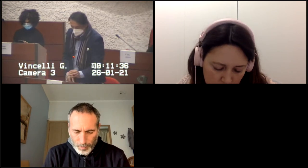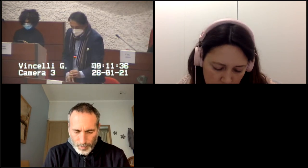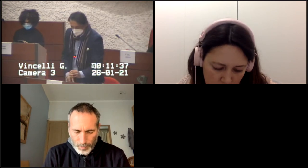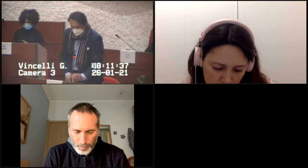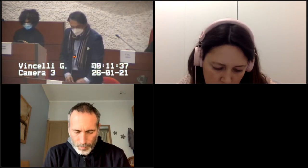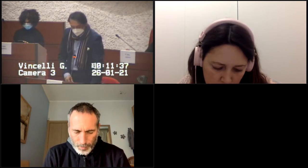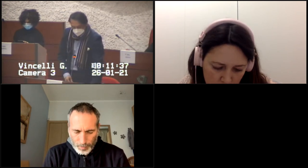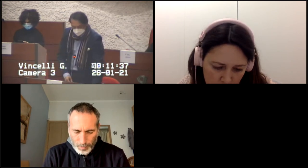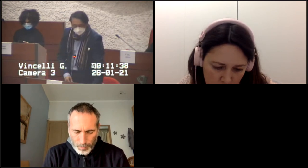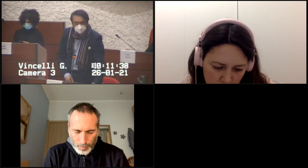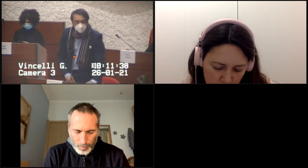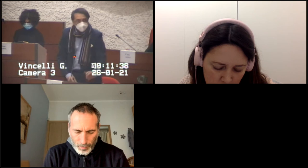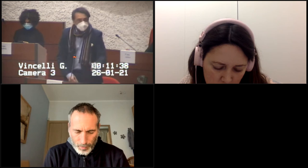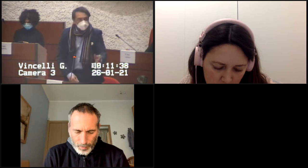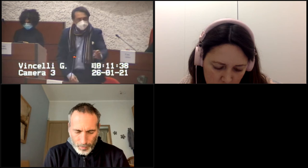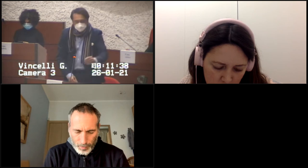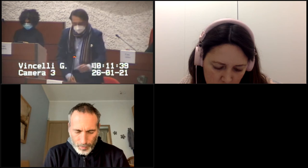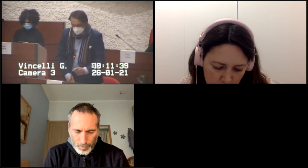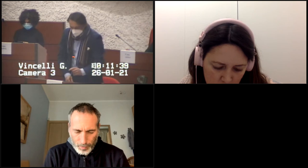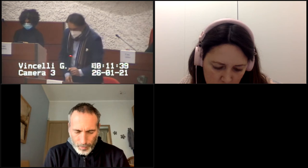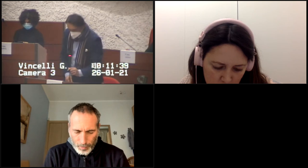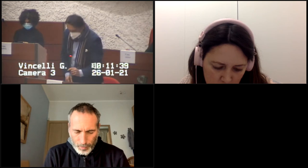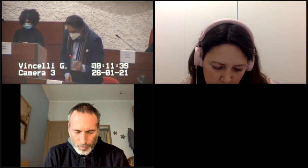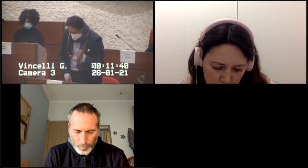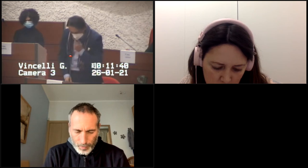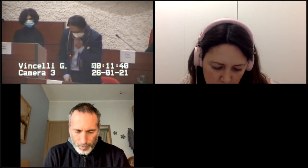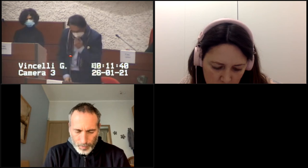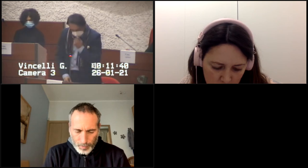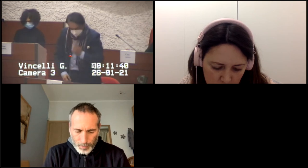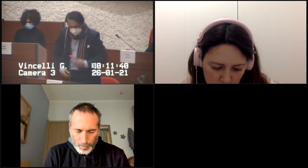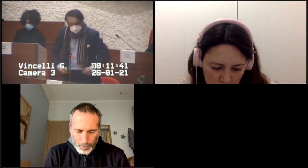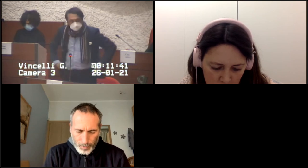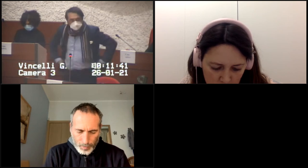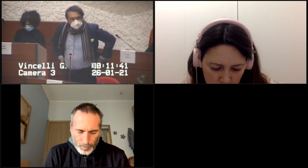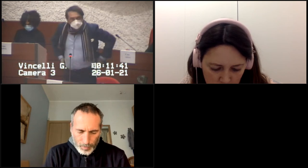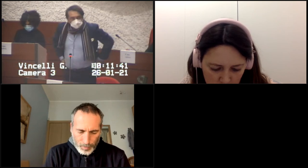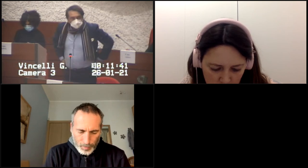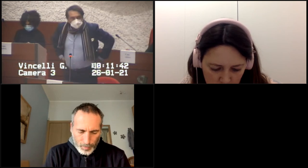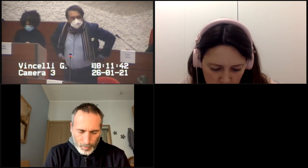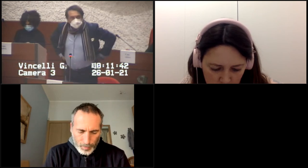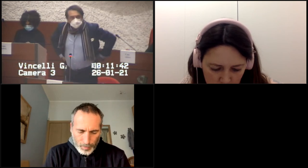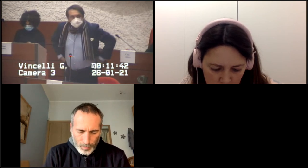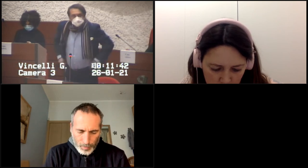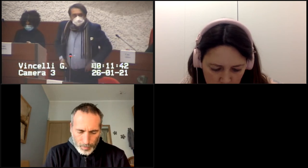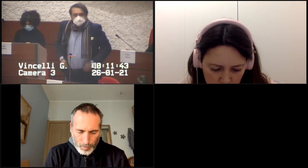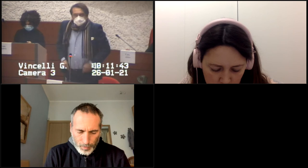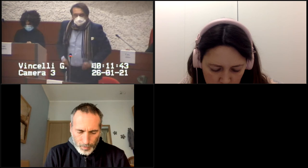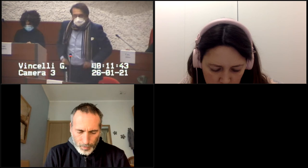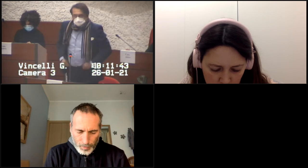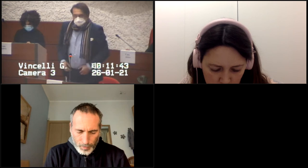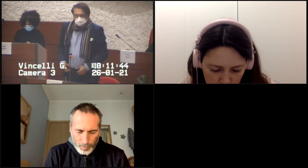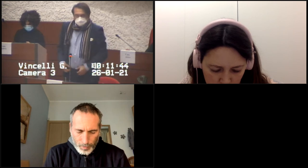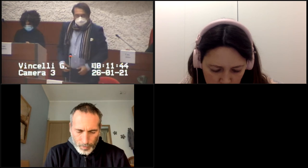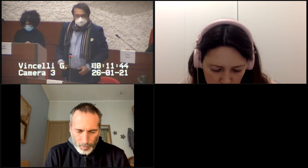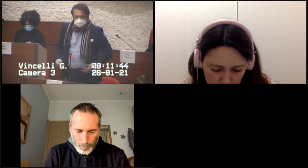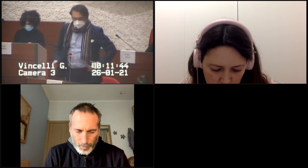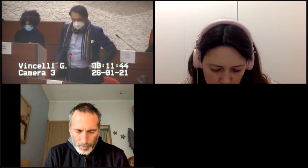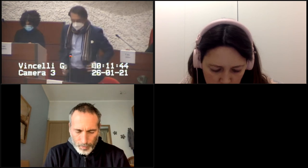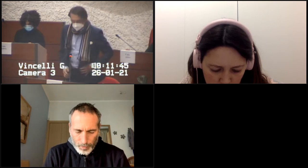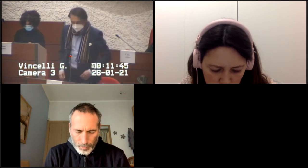lascio parlare e cerco di essere... No, ma sono brevissimo. Però, per cortesia, non mi piace neanche essere preso per i fondelli.